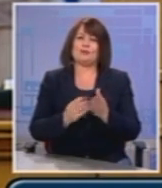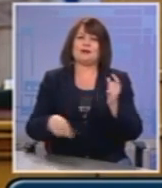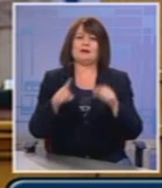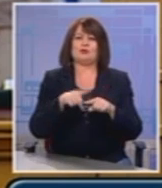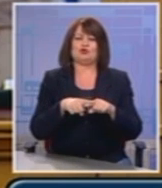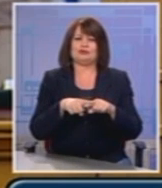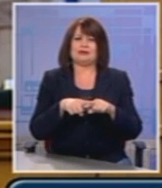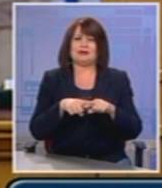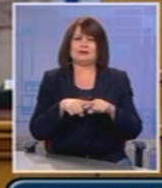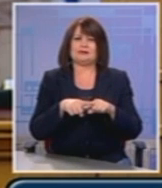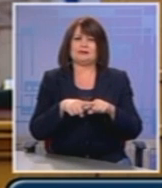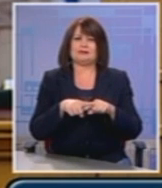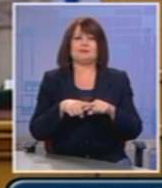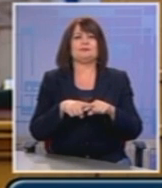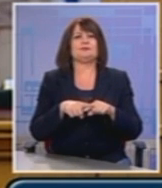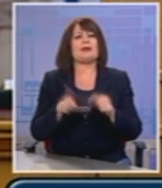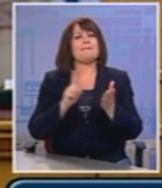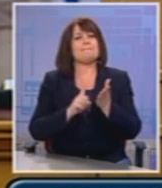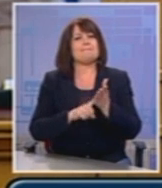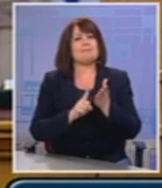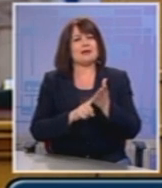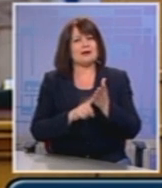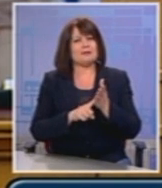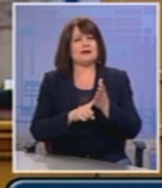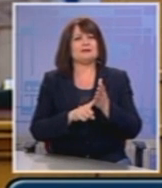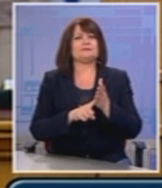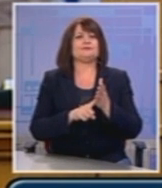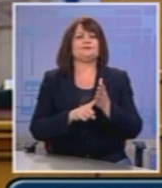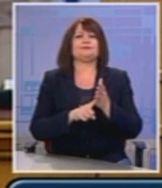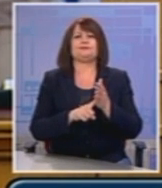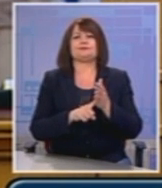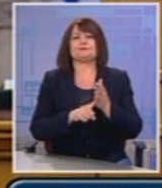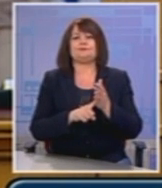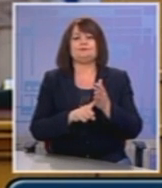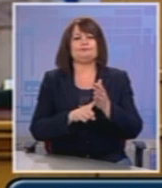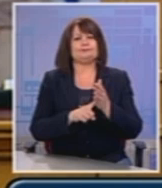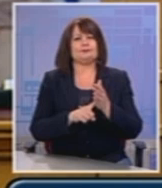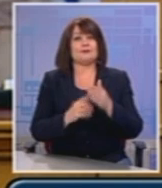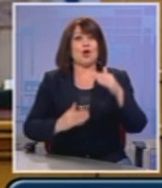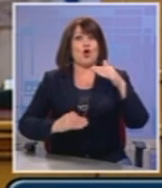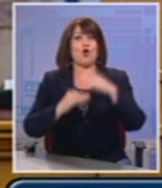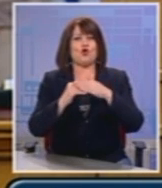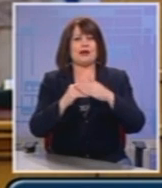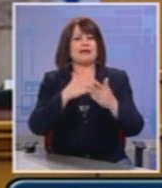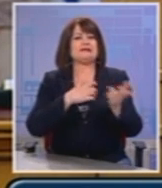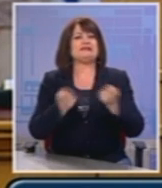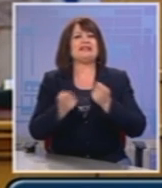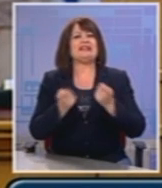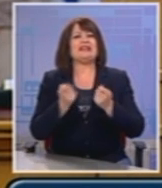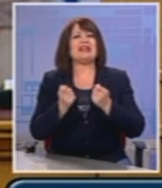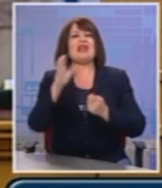προσθέσω ότι θα πρέπει να βάλουμε όρια στη στρατηγική των